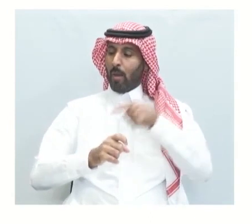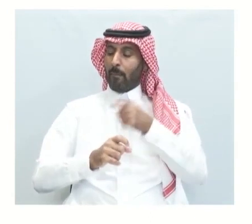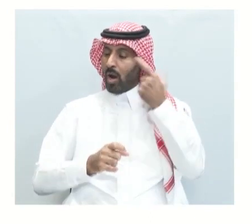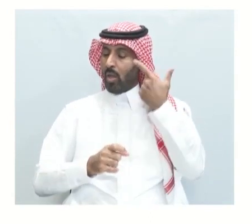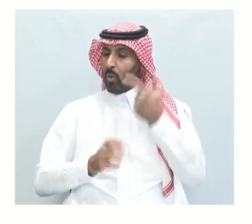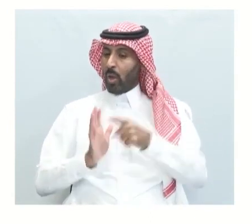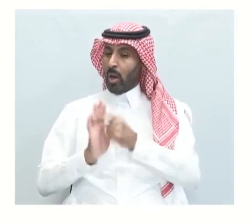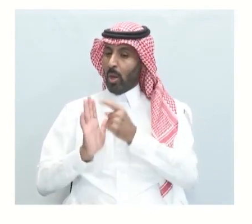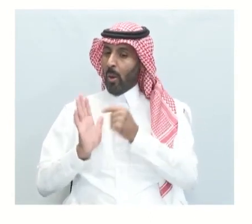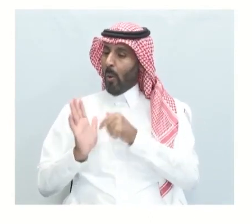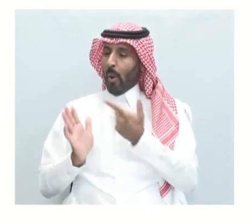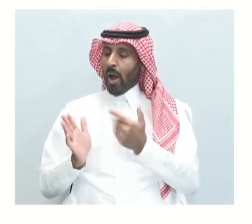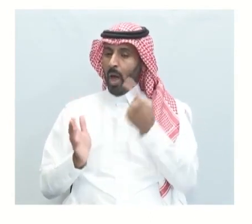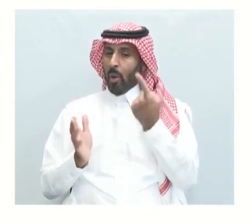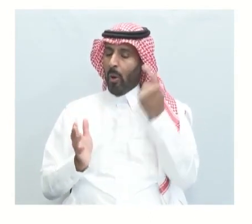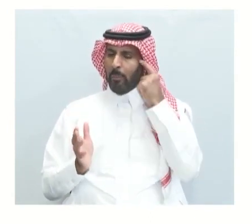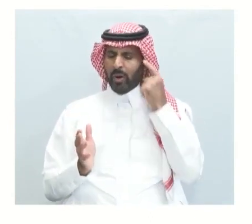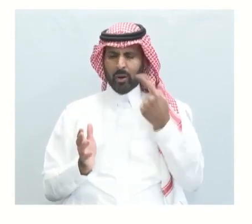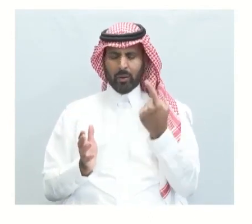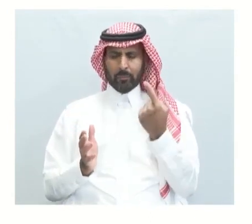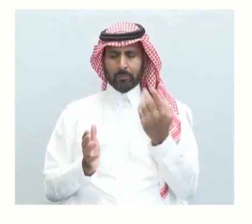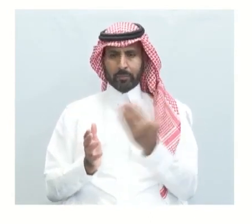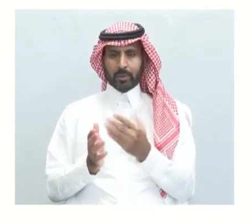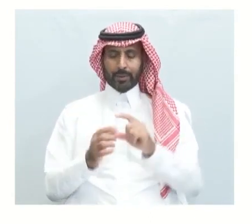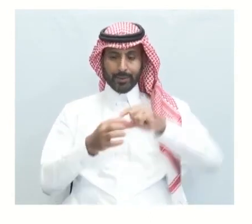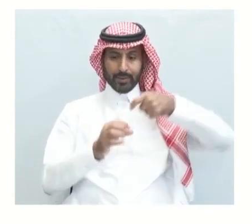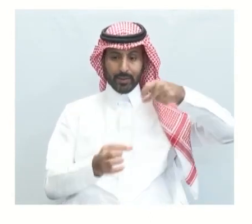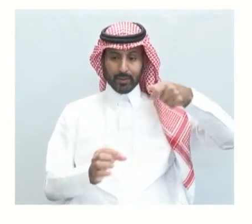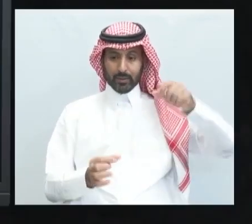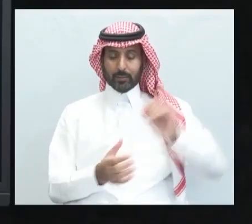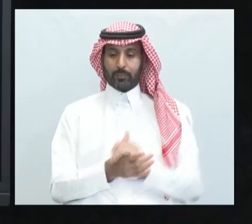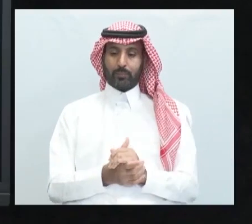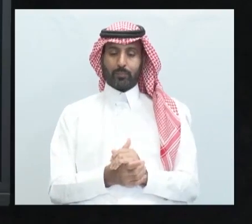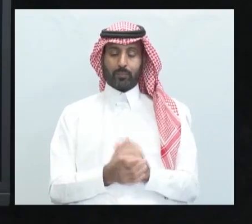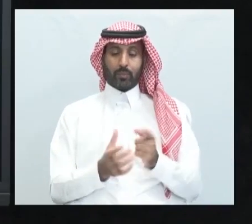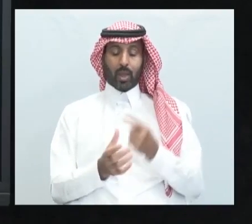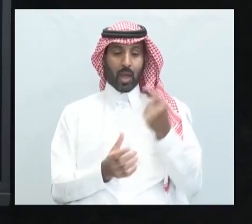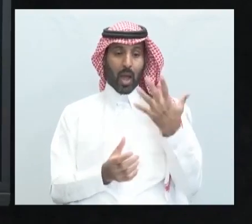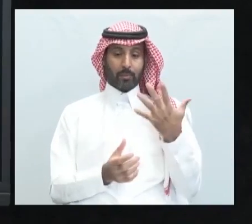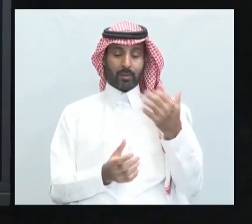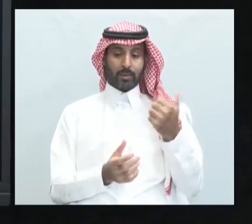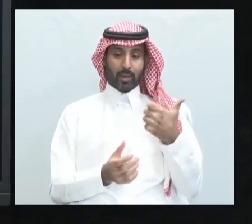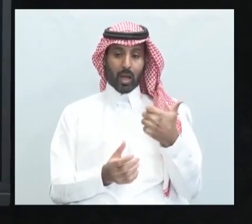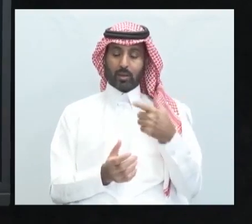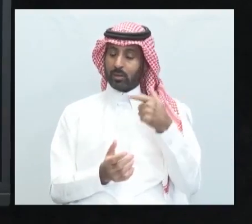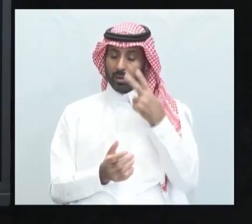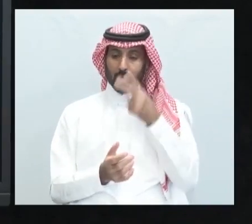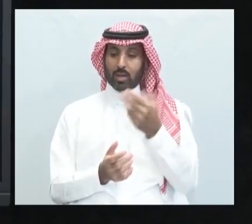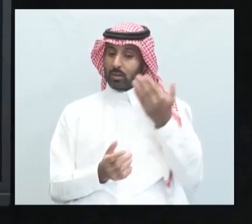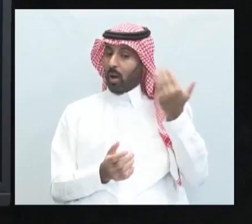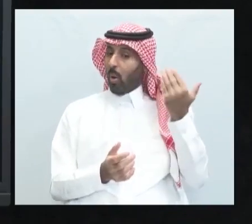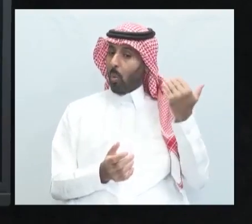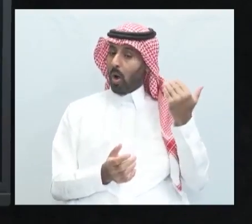عنوان العقده الاولى بشكل سلسله حتى لو كانت الخامسه والسادسه ترغب بالوصول مثلا